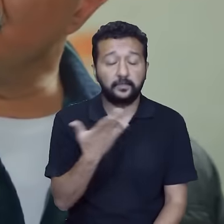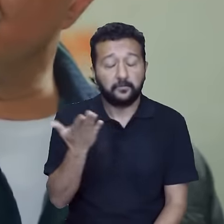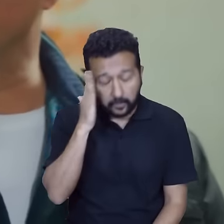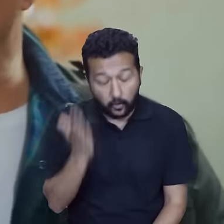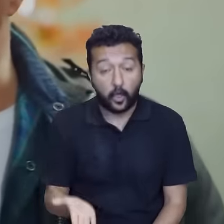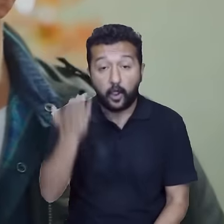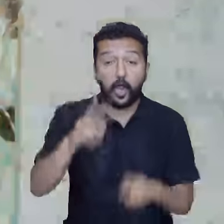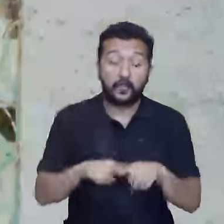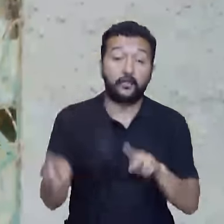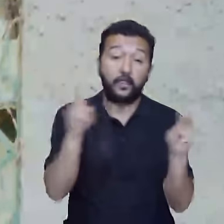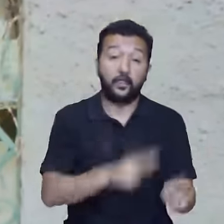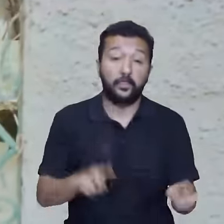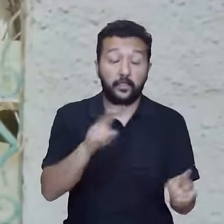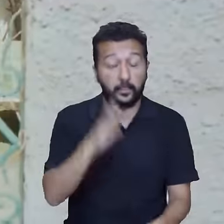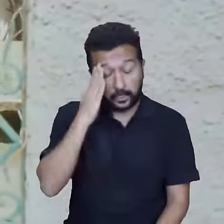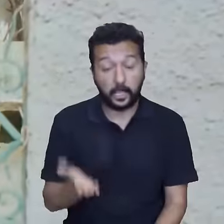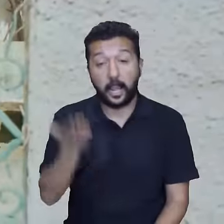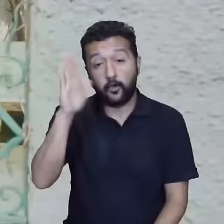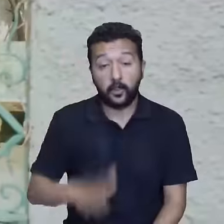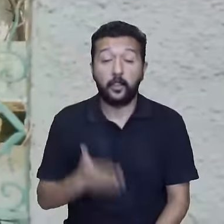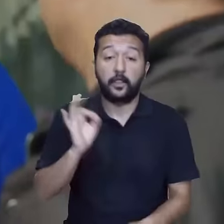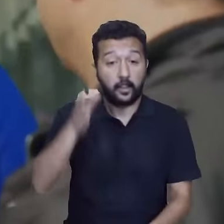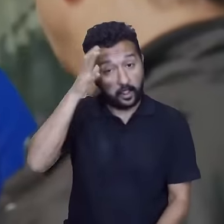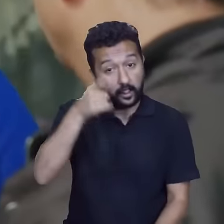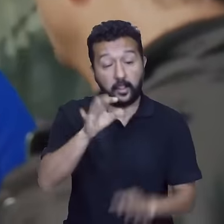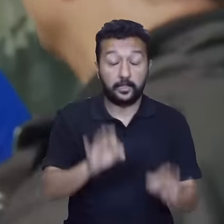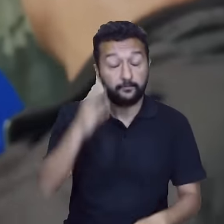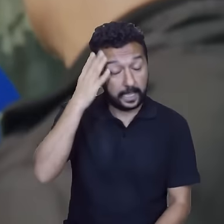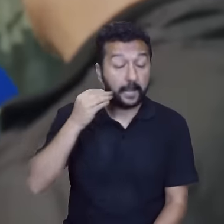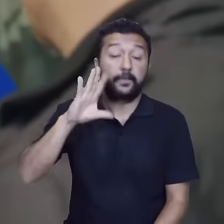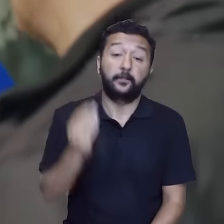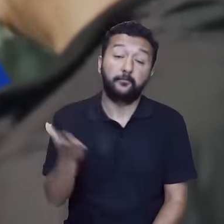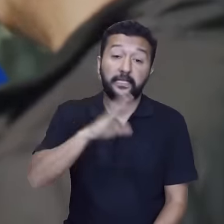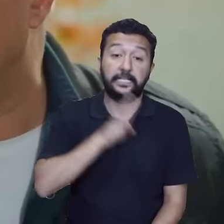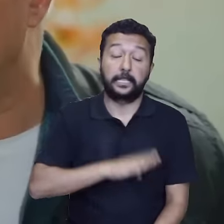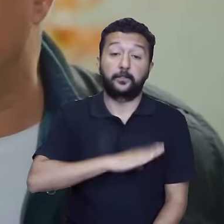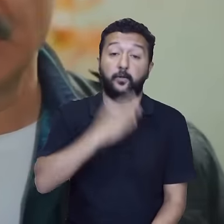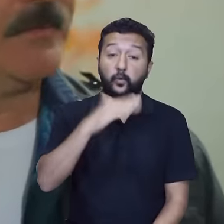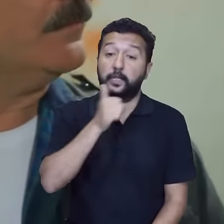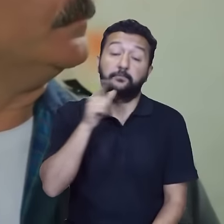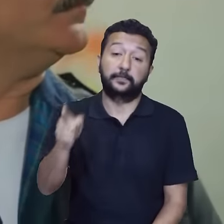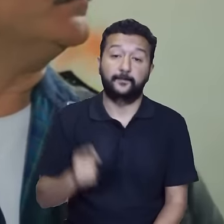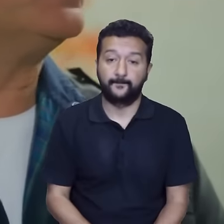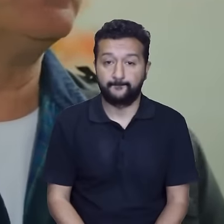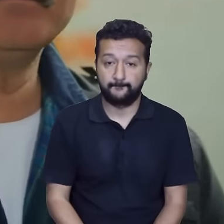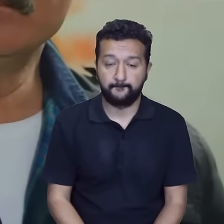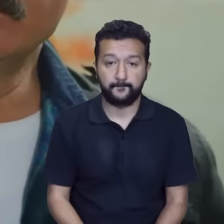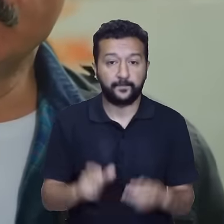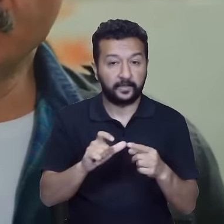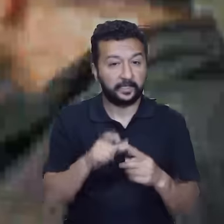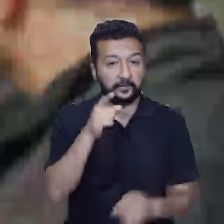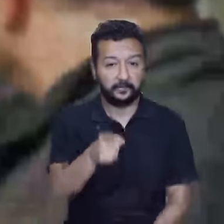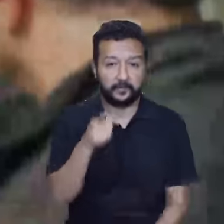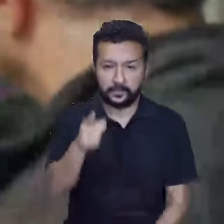yatıyor Adile, kalkıyor Adile. Kalkıyor Adile, yatıyor Adile. Takmış sana, biz anlamadık yani ne oluyor. Başka derdi yok sanki adam.